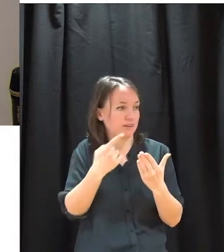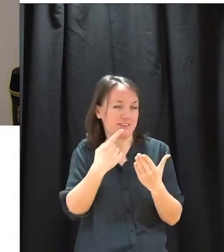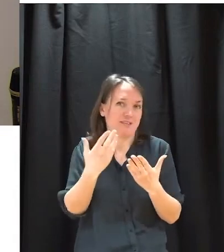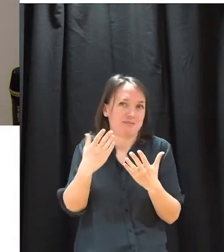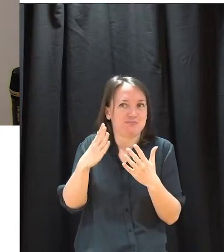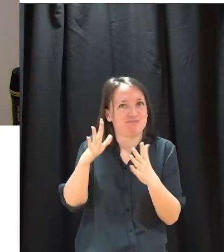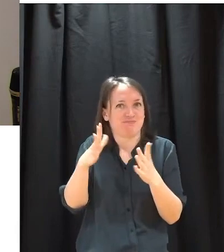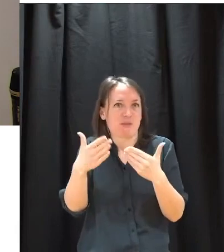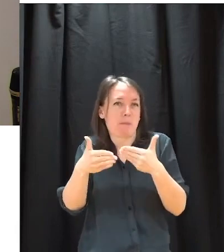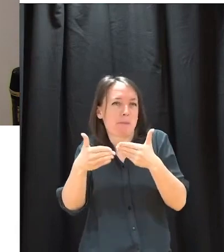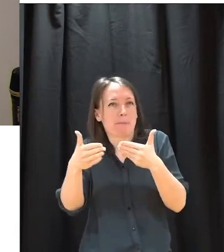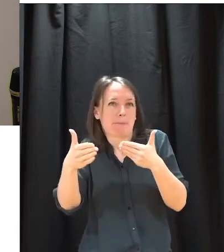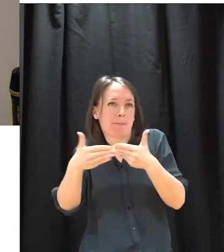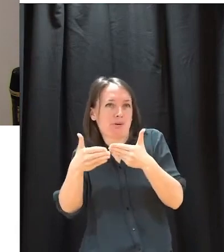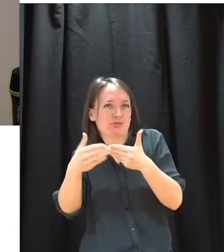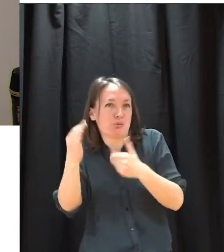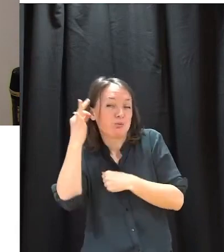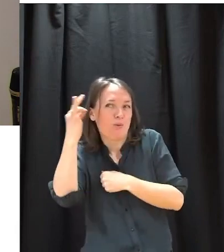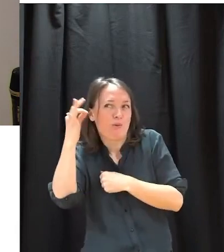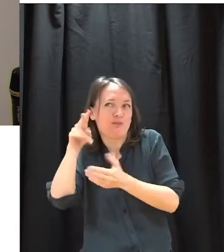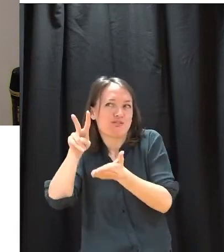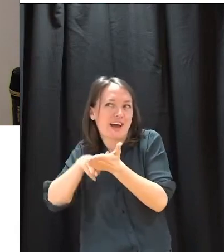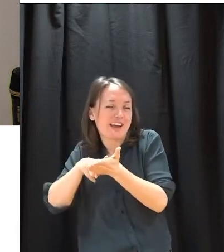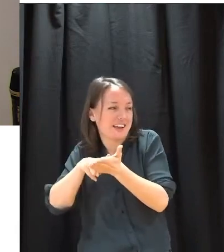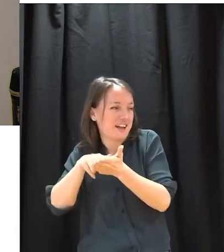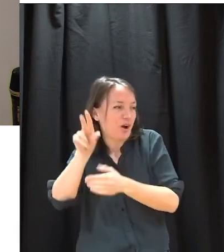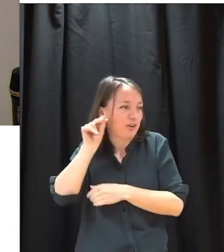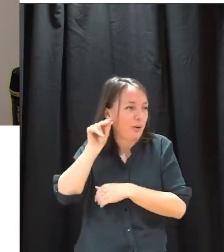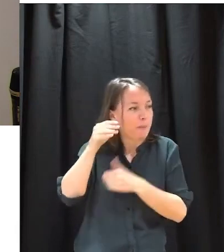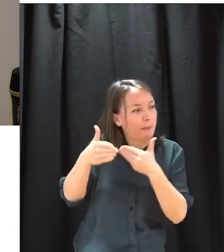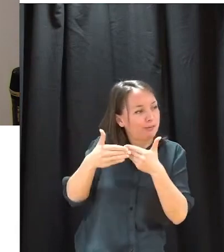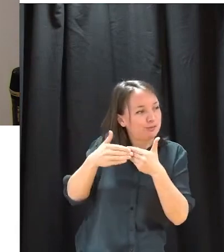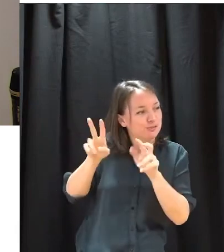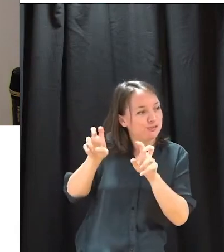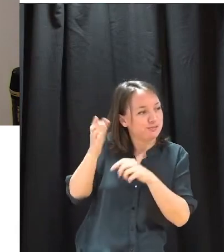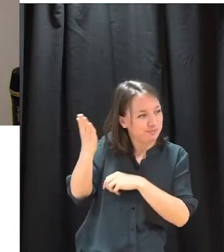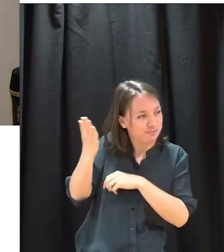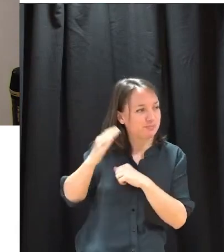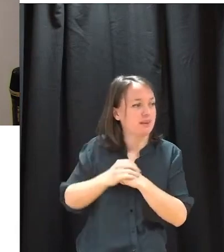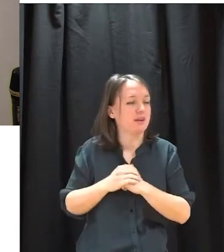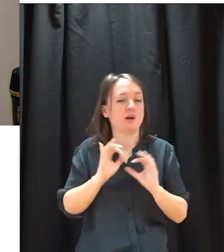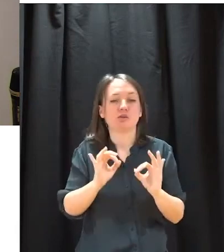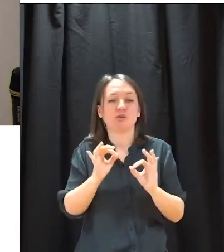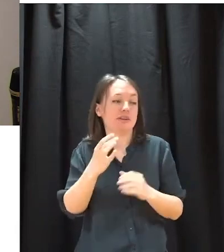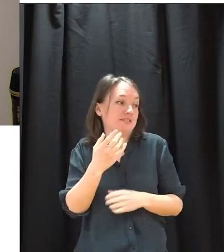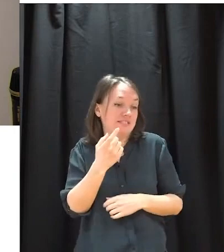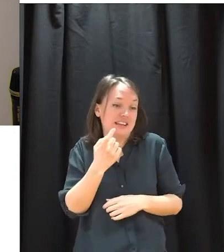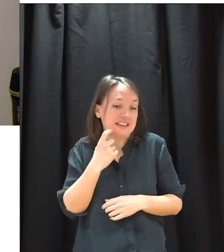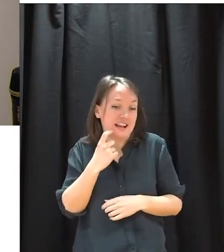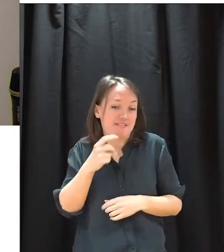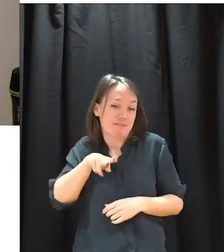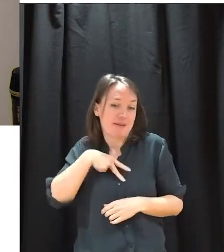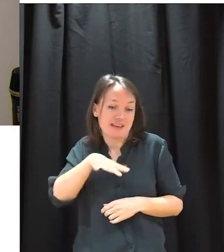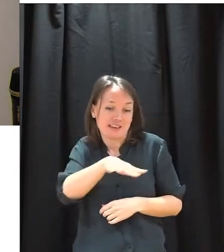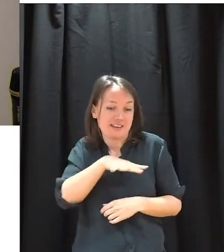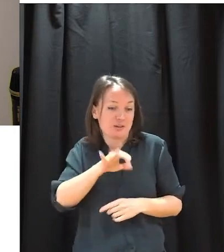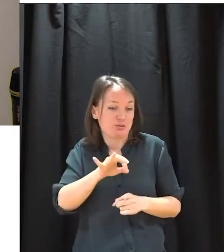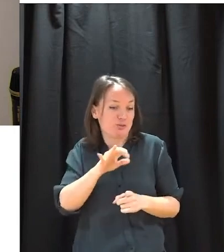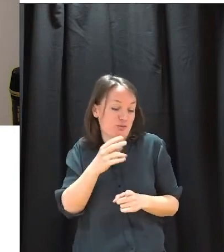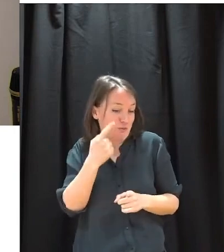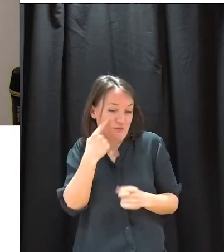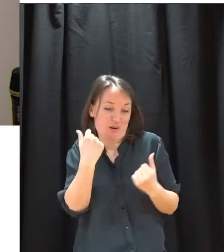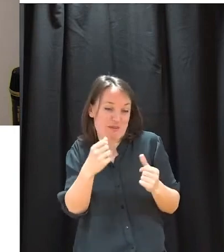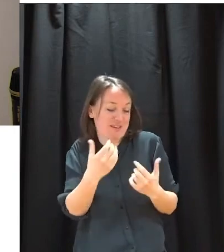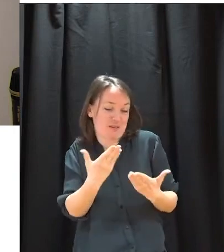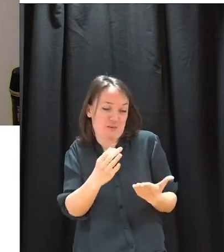entend. Mais moi, dans les élèves que j'ai, non, ils sont habitués. Alors, c'est vrai que ça se voit. Donc, les filles, souvent, elles ont des